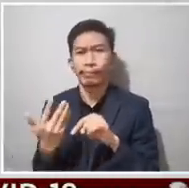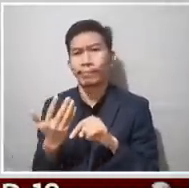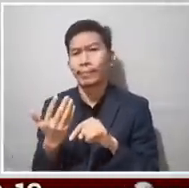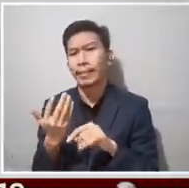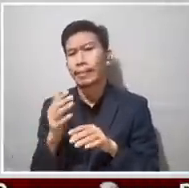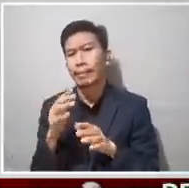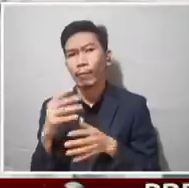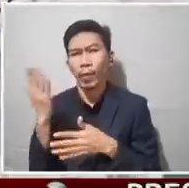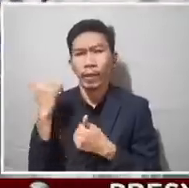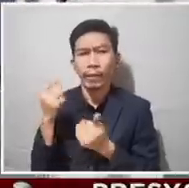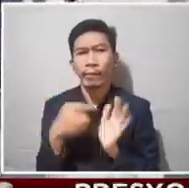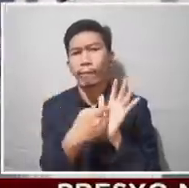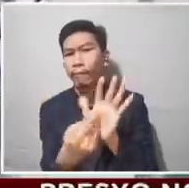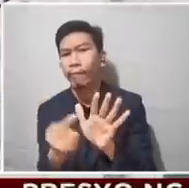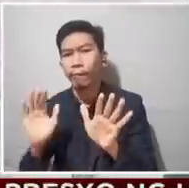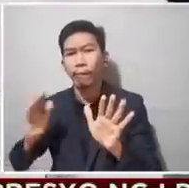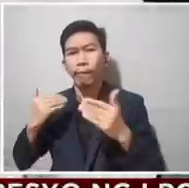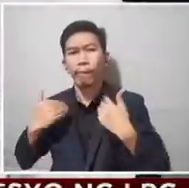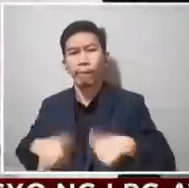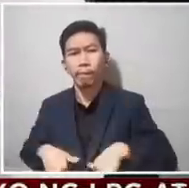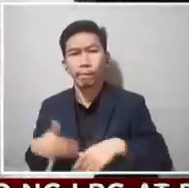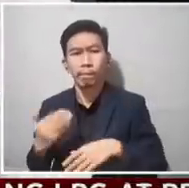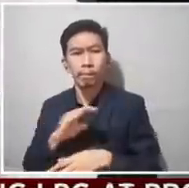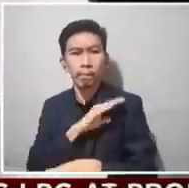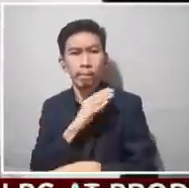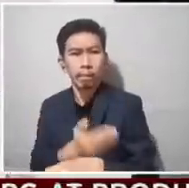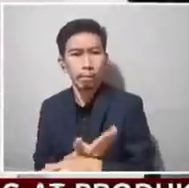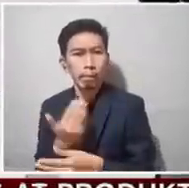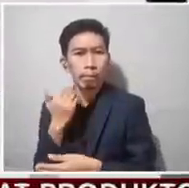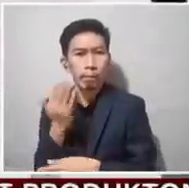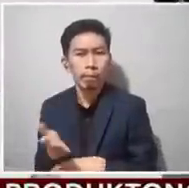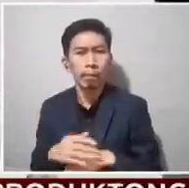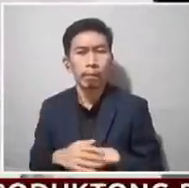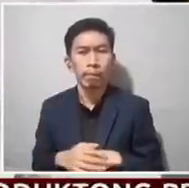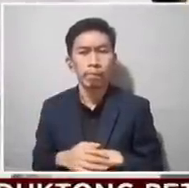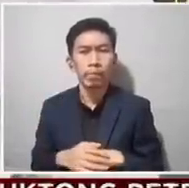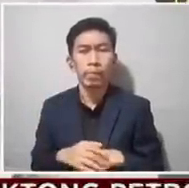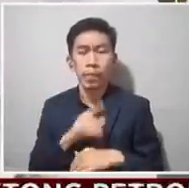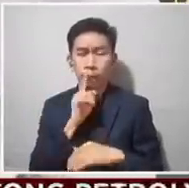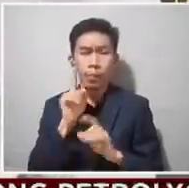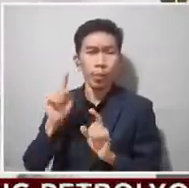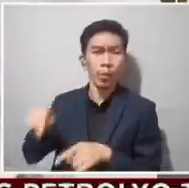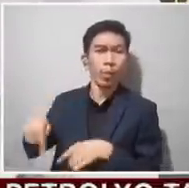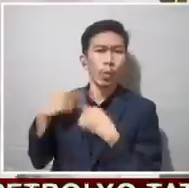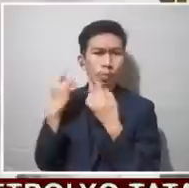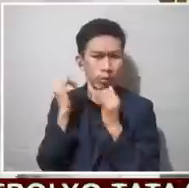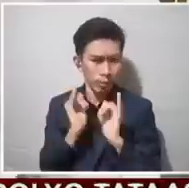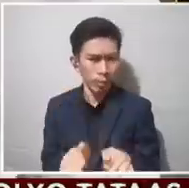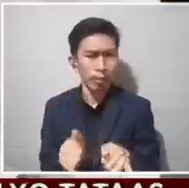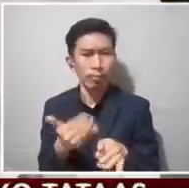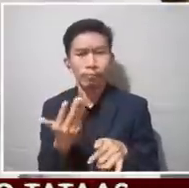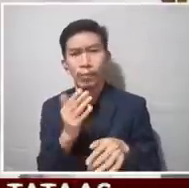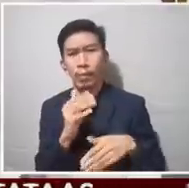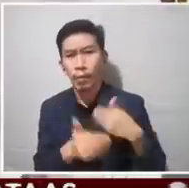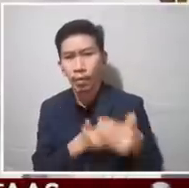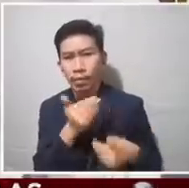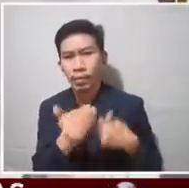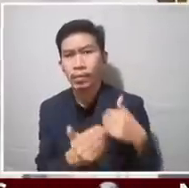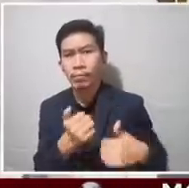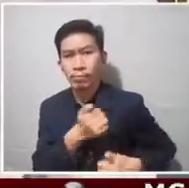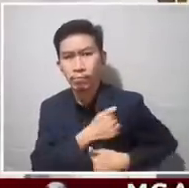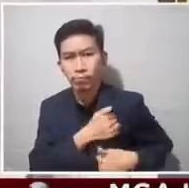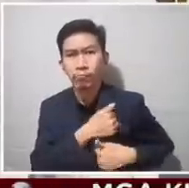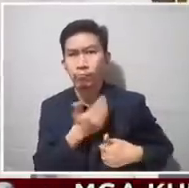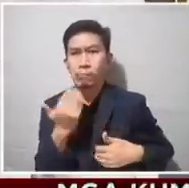Lorenzana. Normal naman yung ginagawa ng military ever since na pinapakita natin yung mga namamatay, abo sayap,